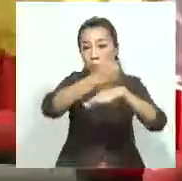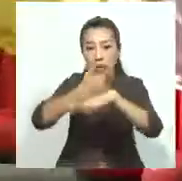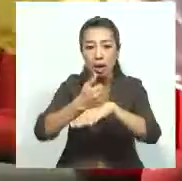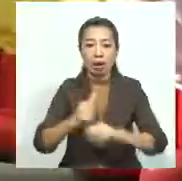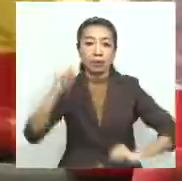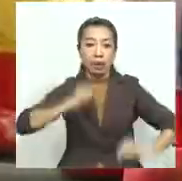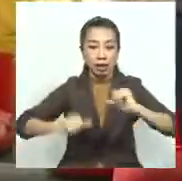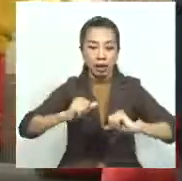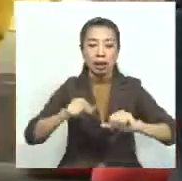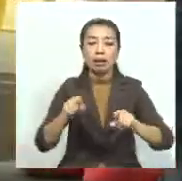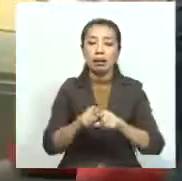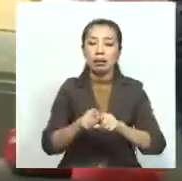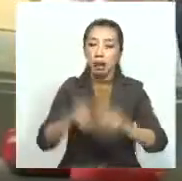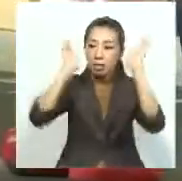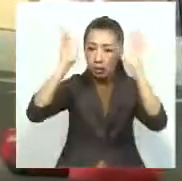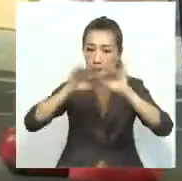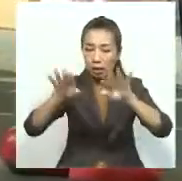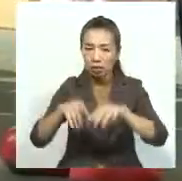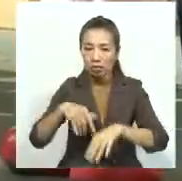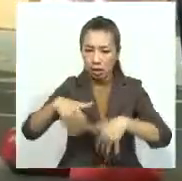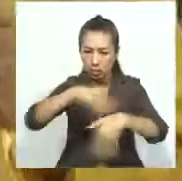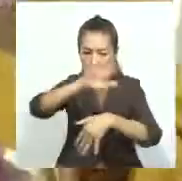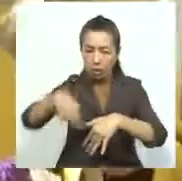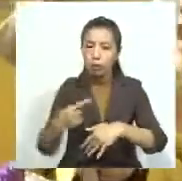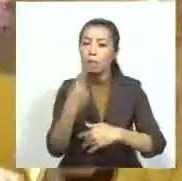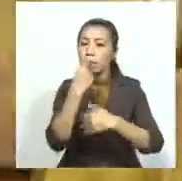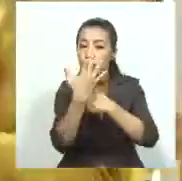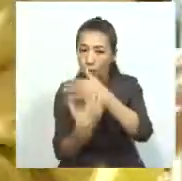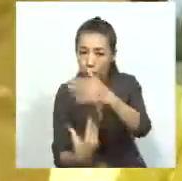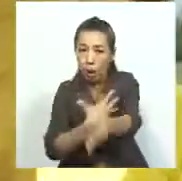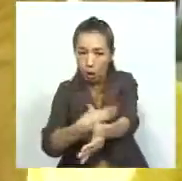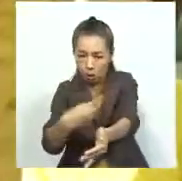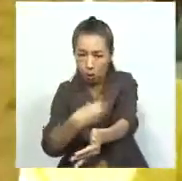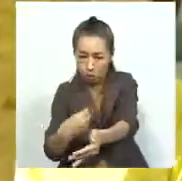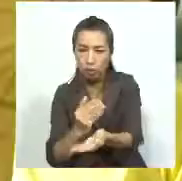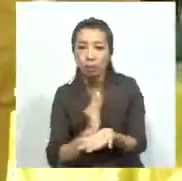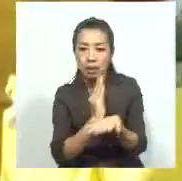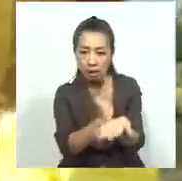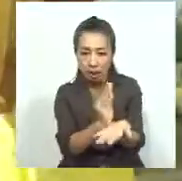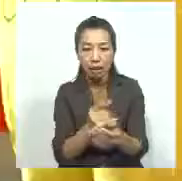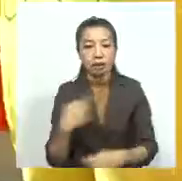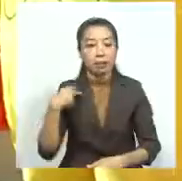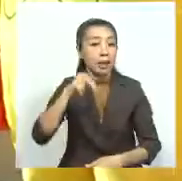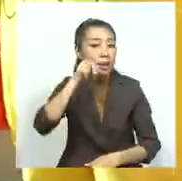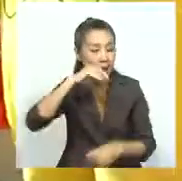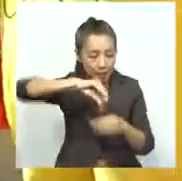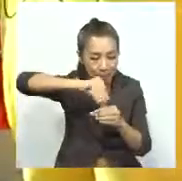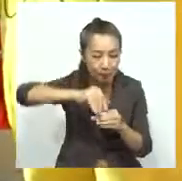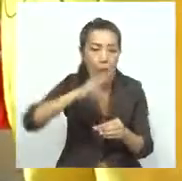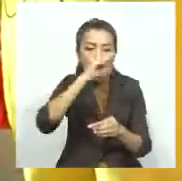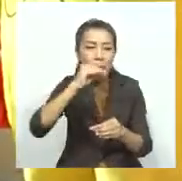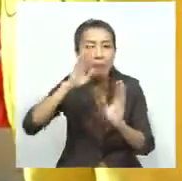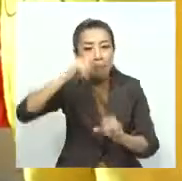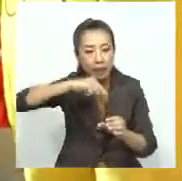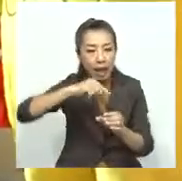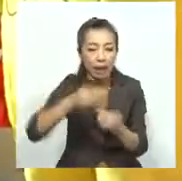มพันธ์เชิญชวนบริจาคโลหิตโครงการแรงนี้ไม่แรงน้ำใจด้วยการให้โลหิตและนำน้ำอบไทยมามอบให้นายกรัฐม